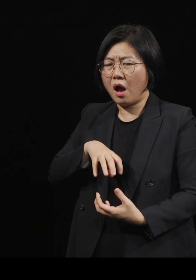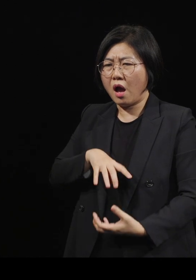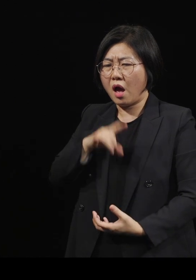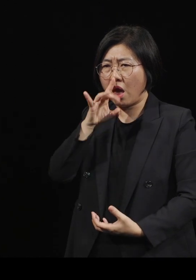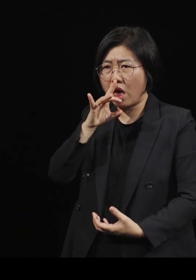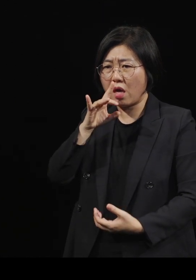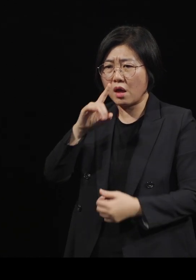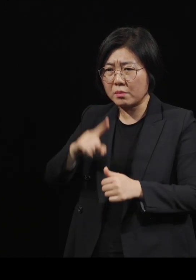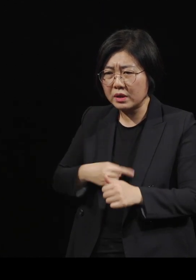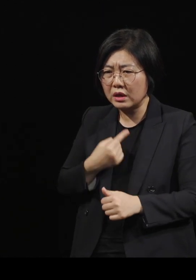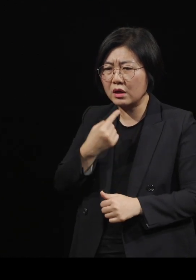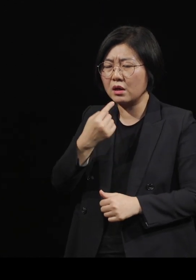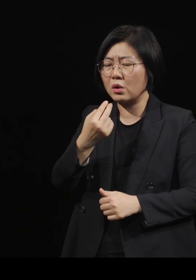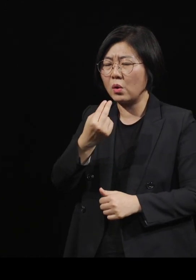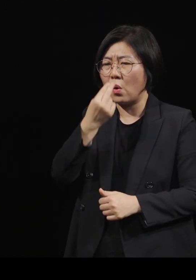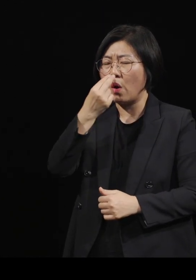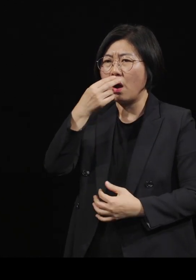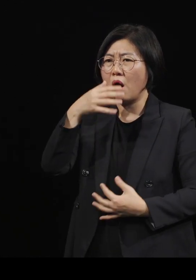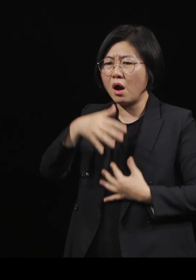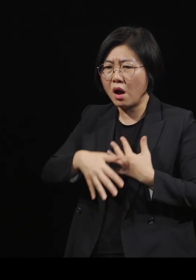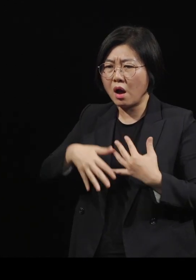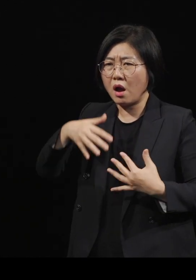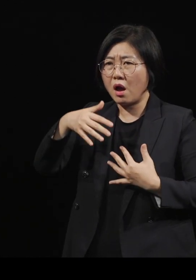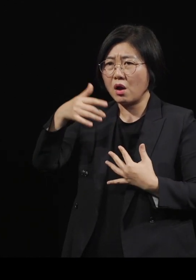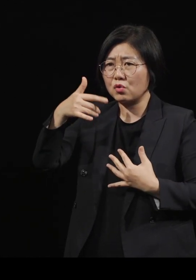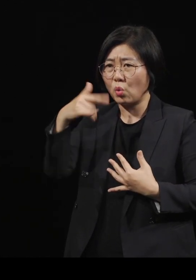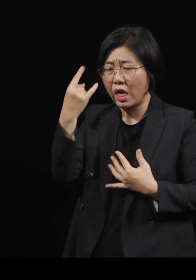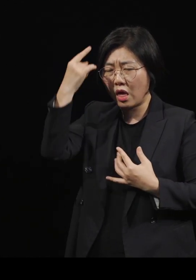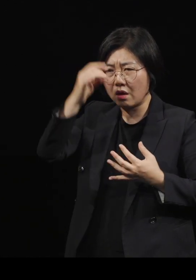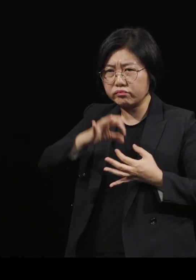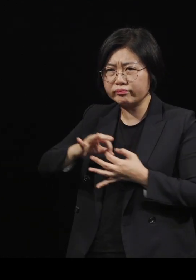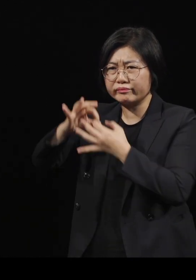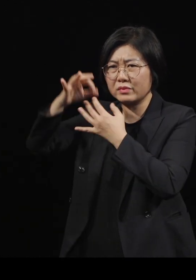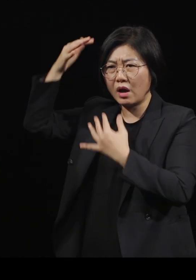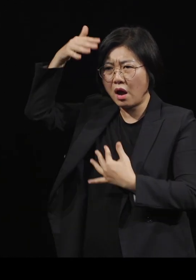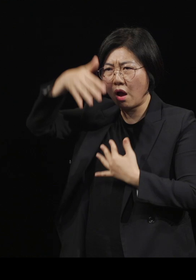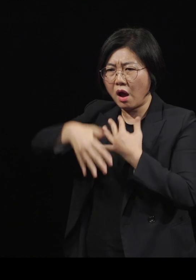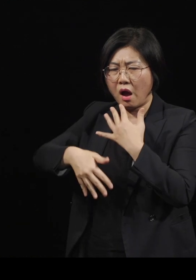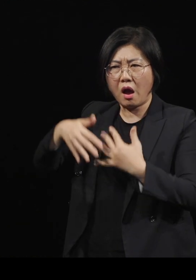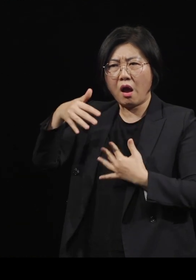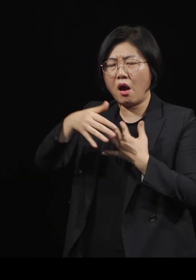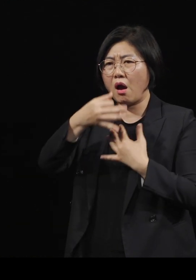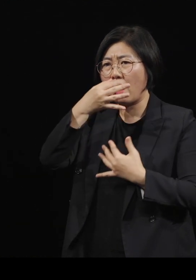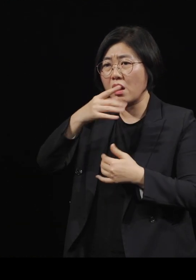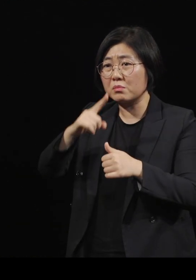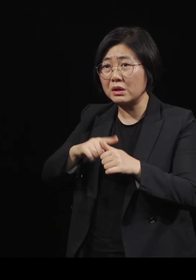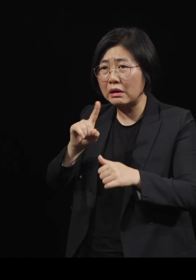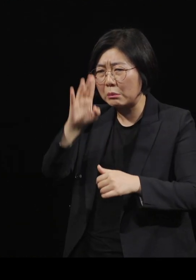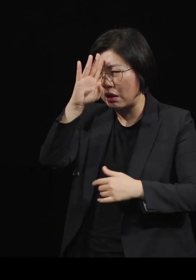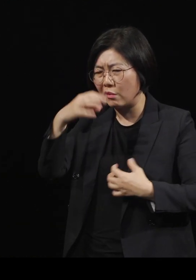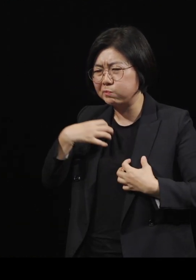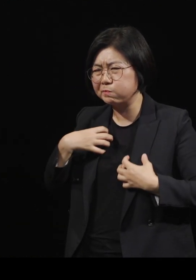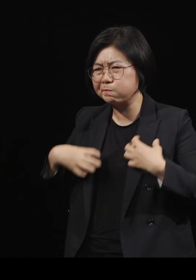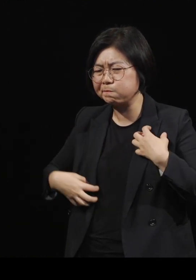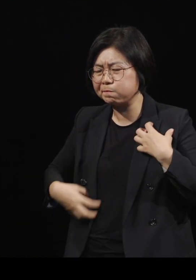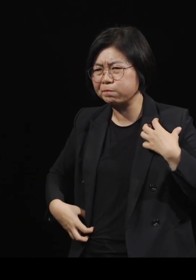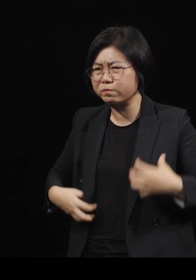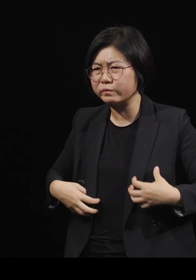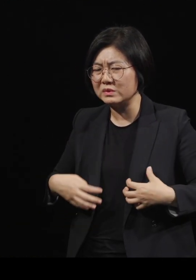호흡도 어렵고 뇌에 산소 공급도 어렵게 하고 기타 등등. 근데